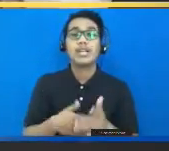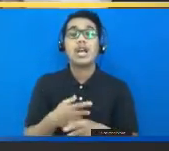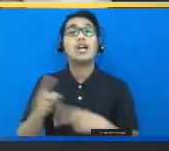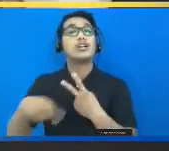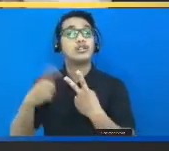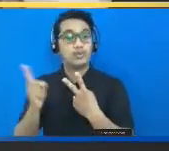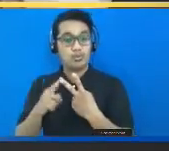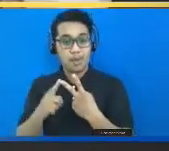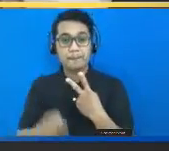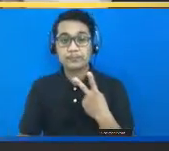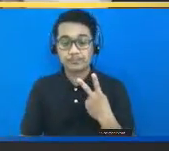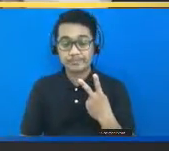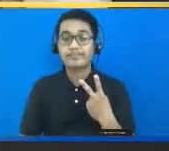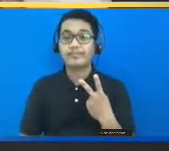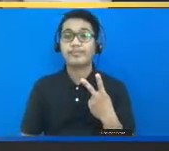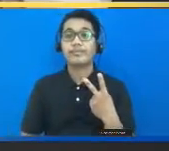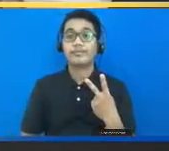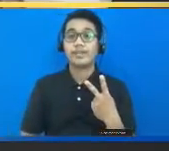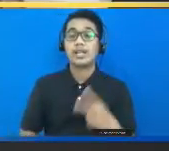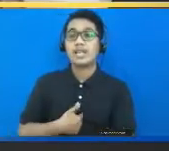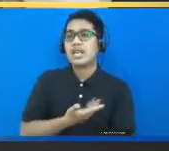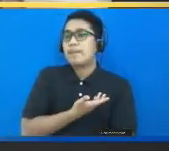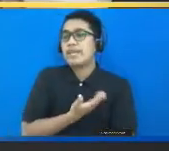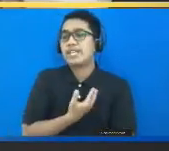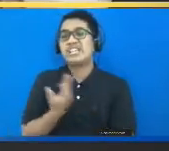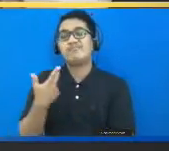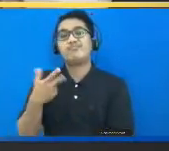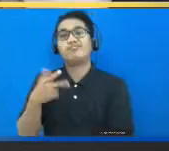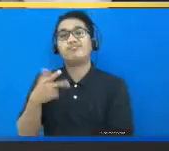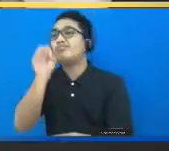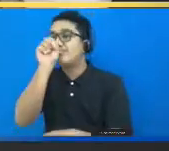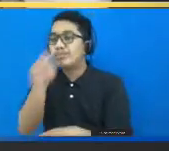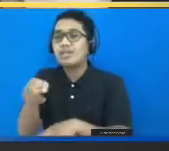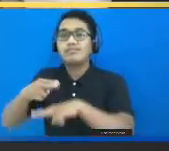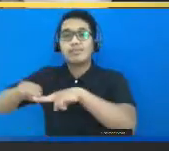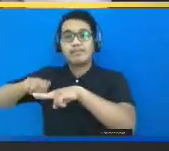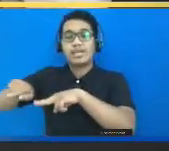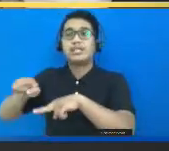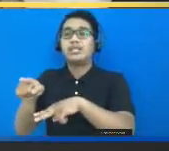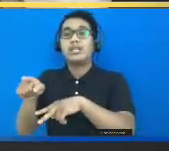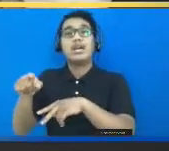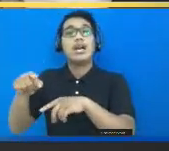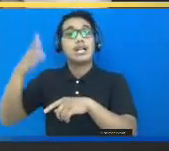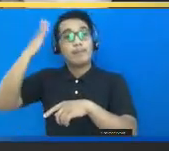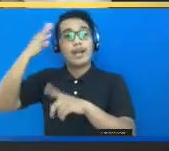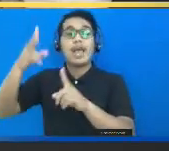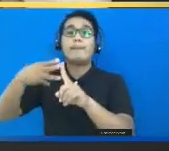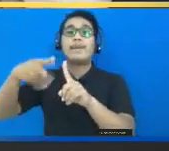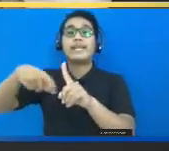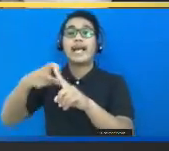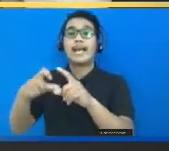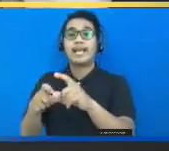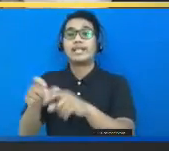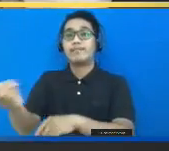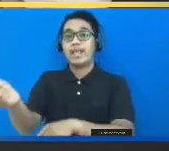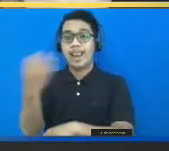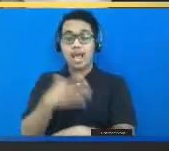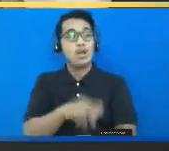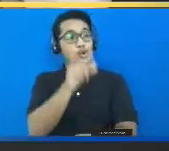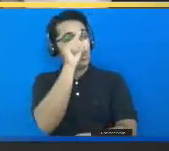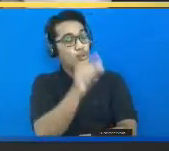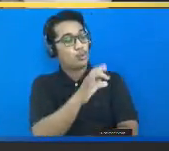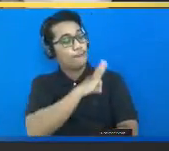kedua tadi saya ingin ratifikasi Pak kepala bkf mengatakan untuk